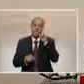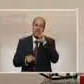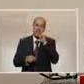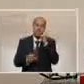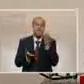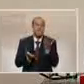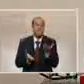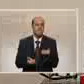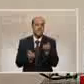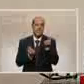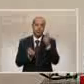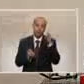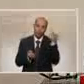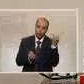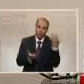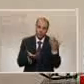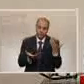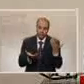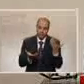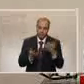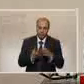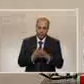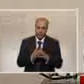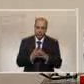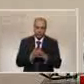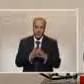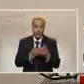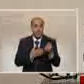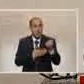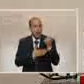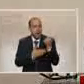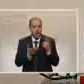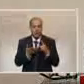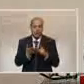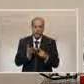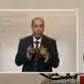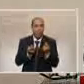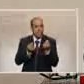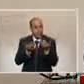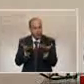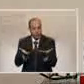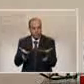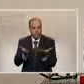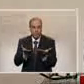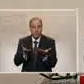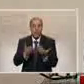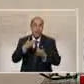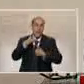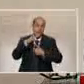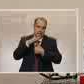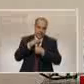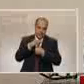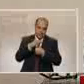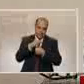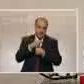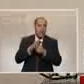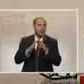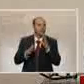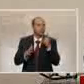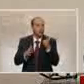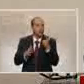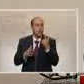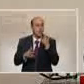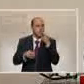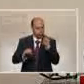وبفضل ايضا طاقاته وثرواته الرئاسه ستكون